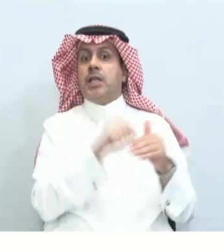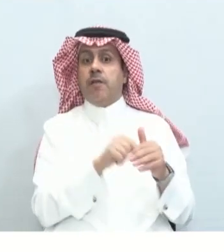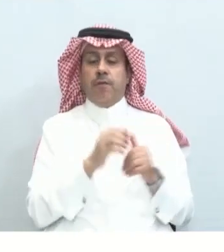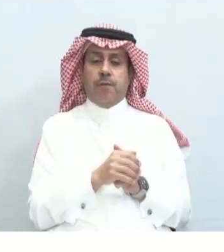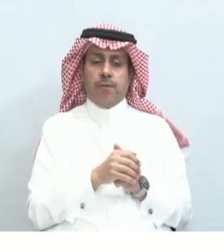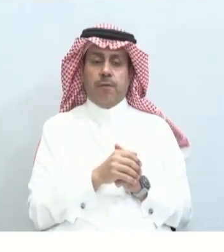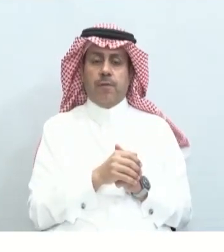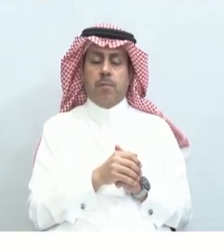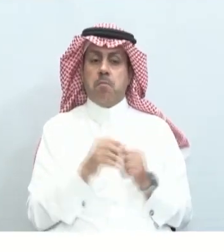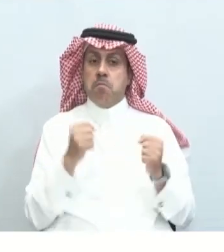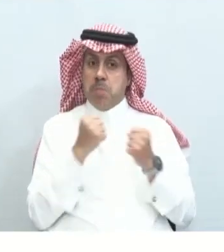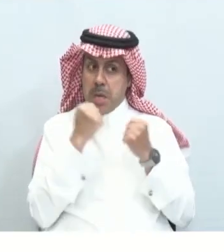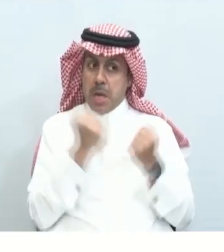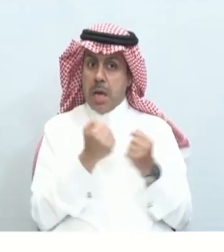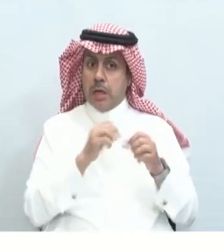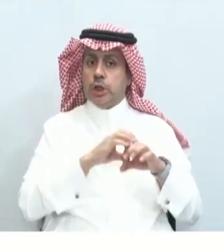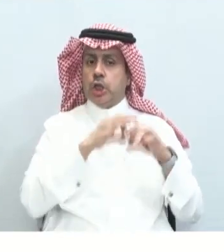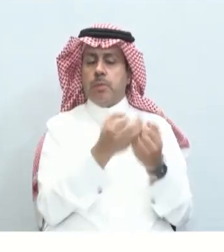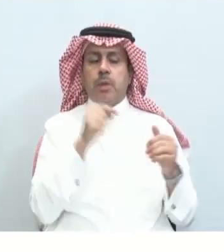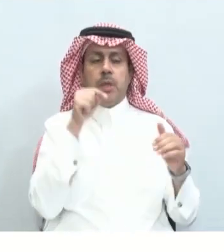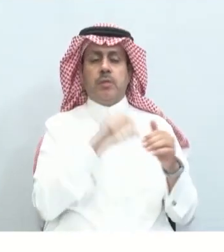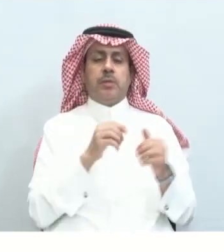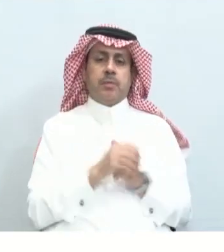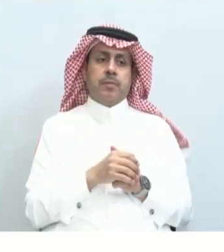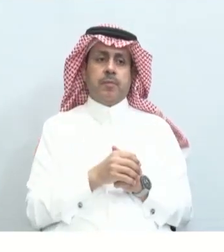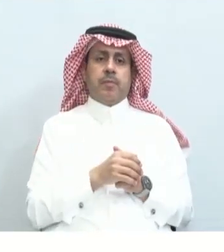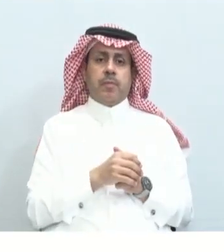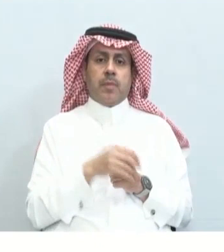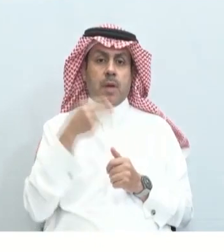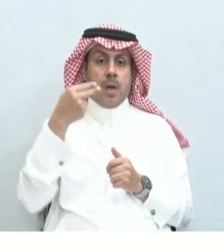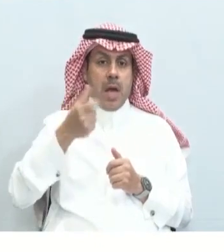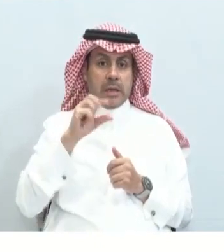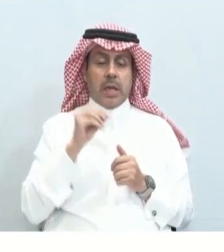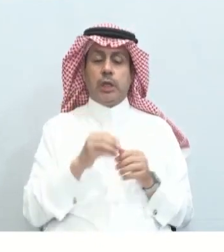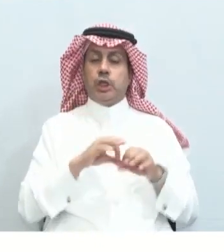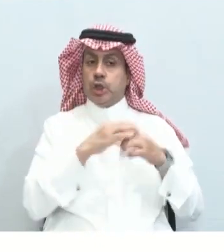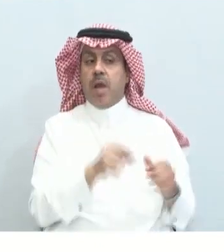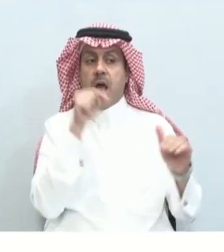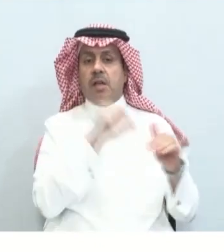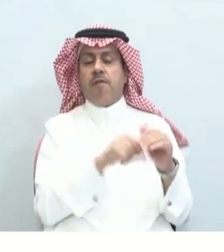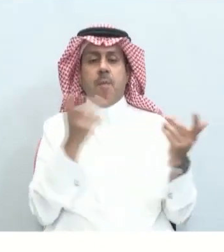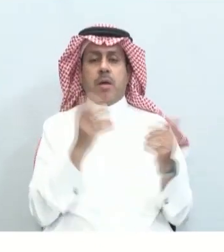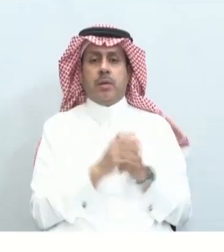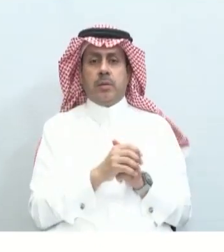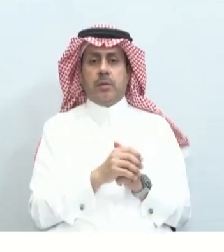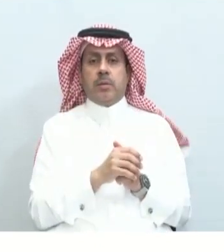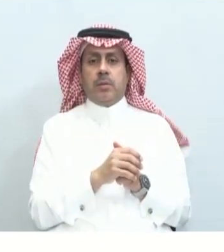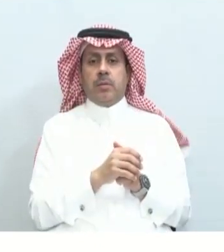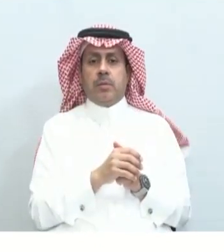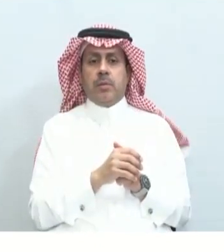العاده الاجتماعيه من يذكرنا ما الهدف من العاده الاجتماعيه احسنتم الهدف من ذلك هو